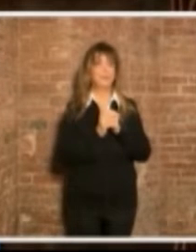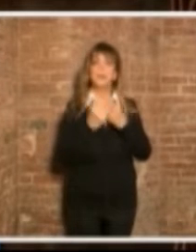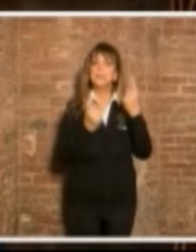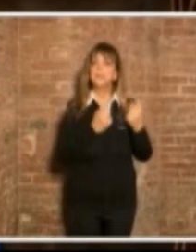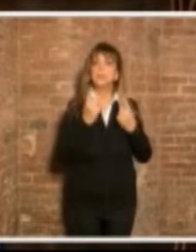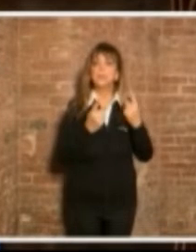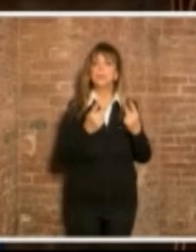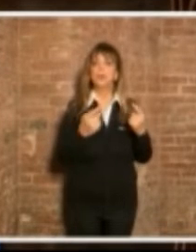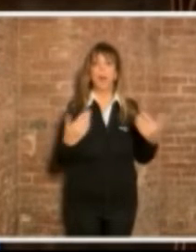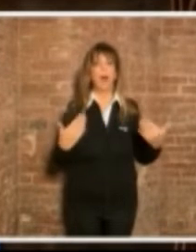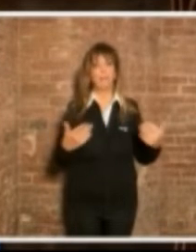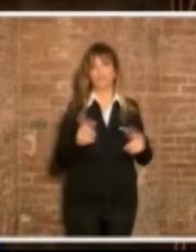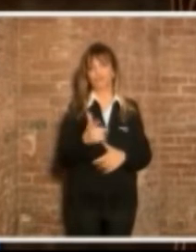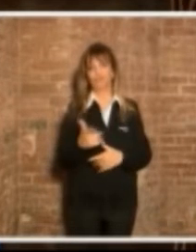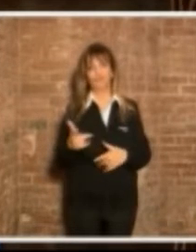meno allarmante,